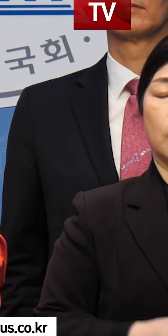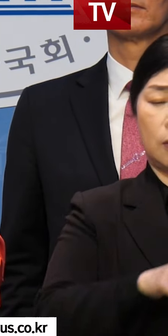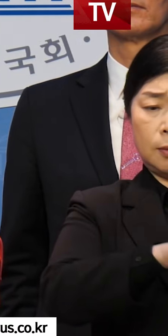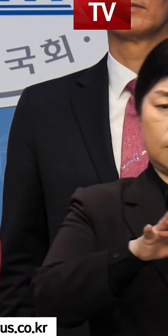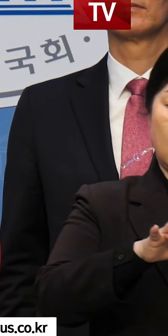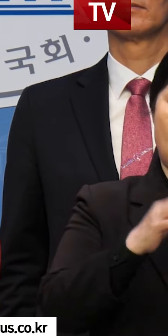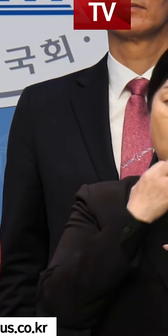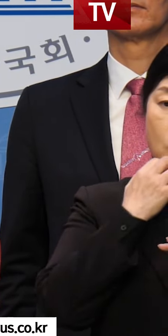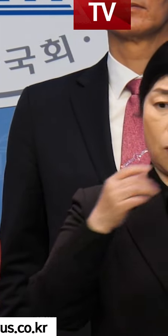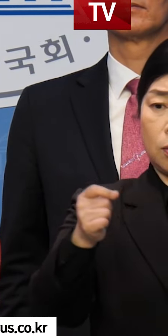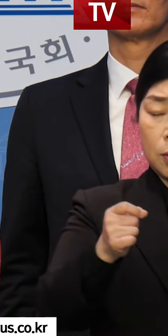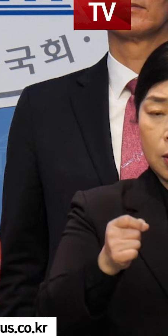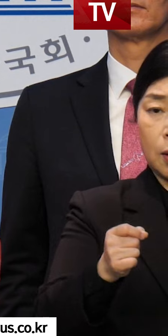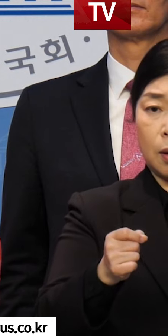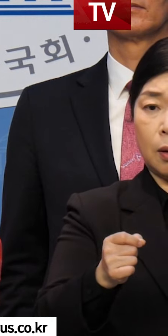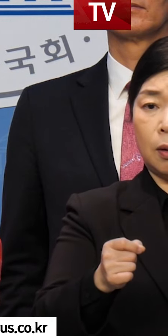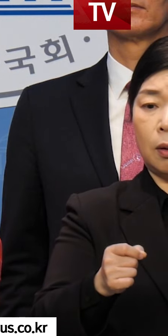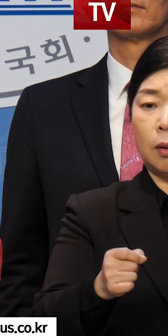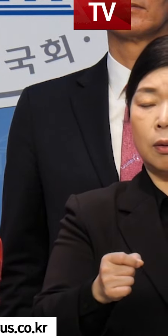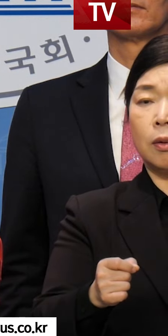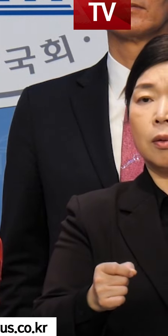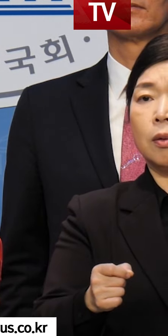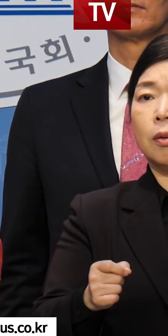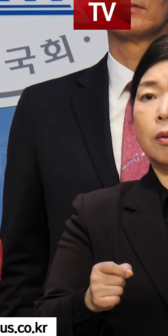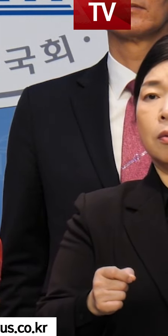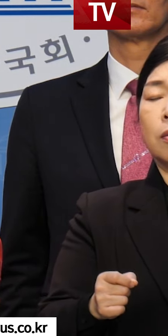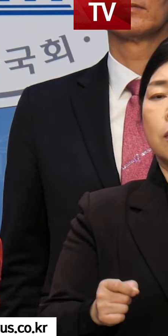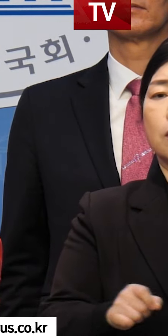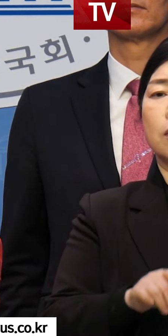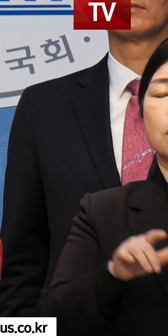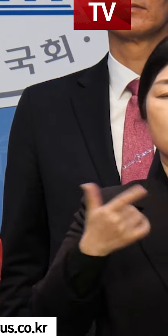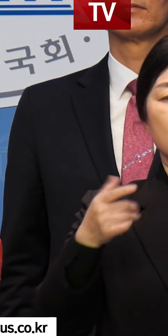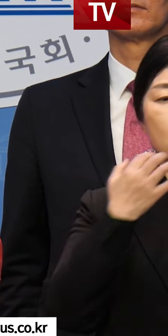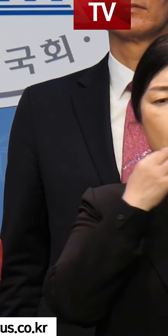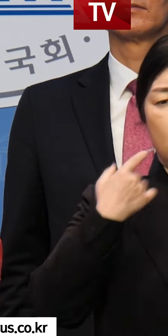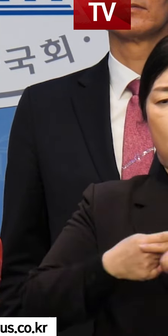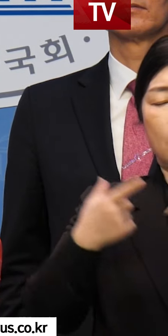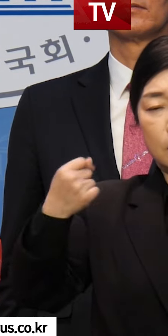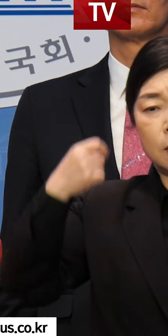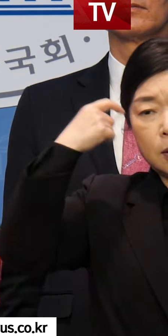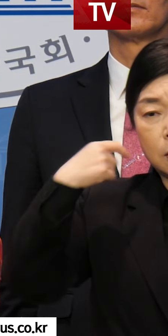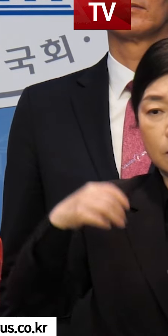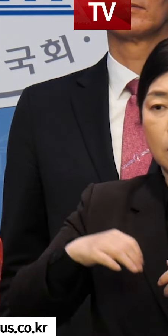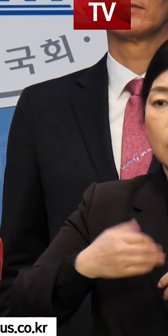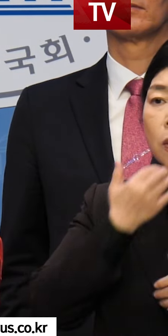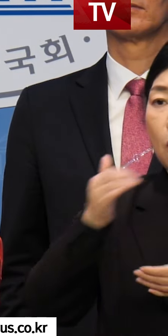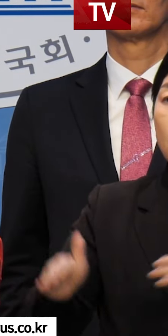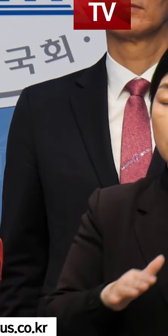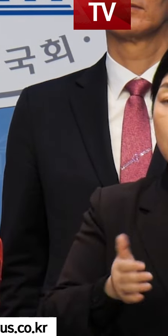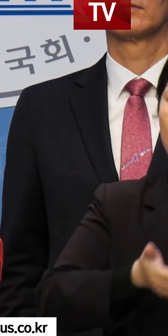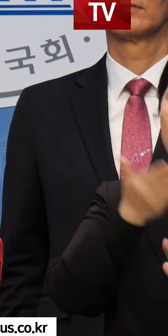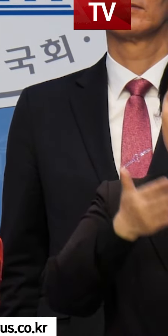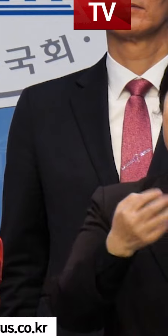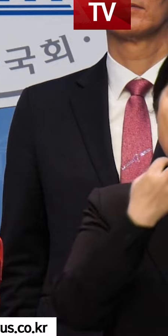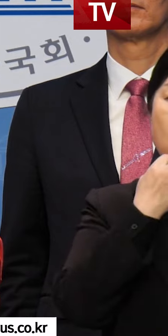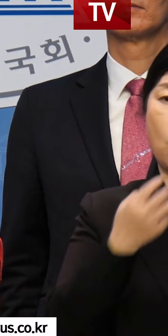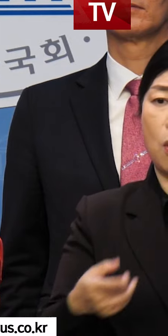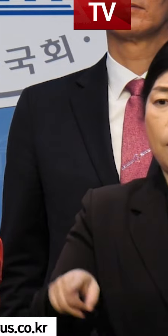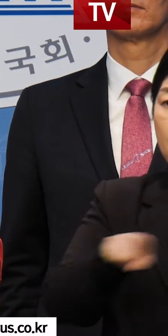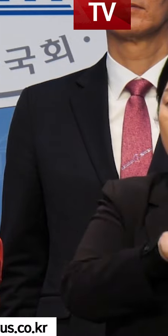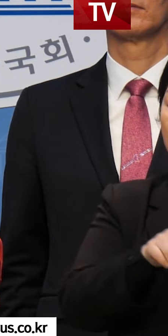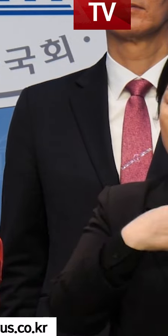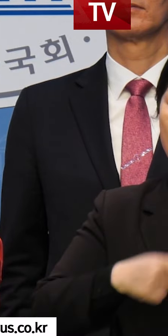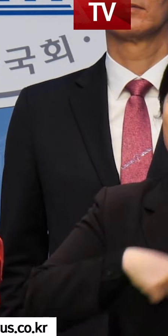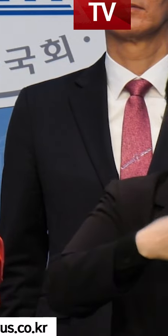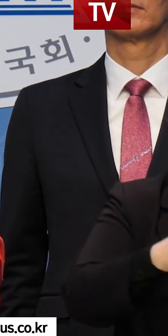지리적으로 서울과 연접해 동일 생활권에 있는 경기도의 도시들은 서울 편입을